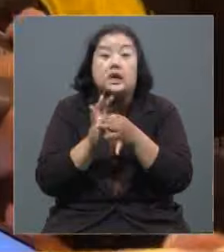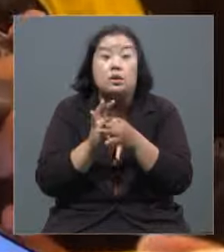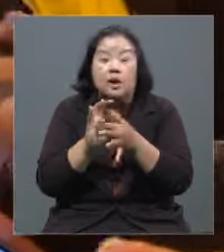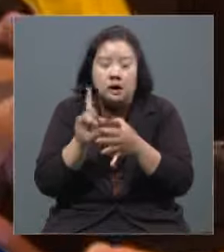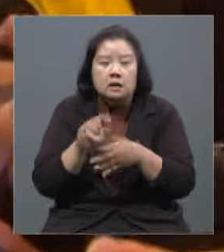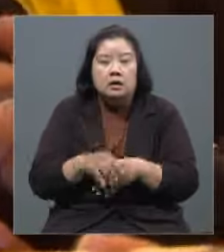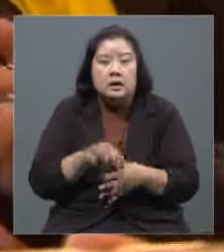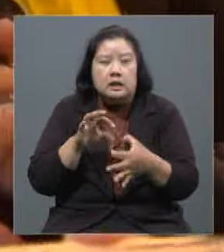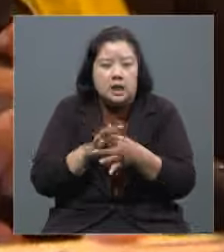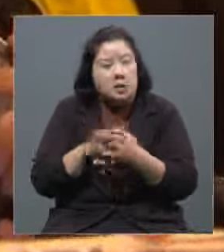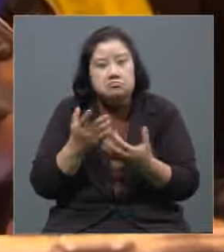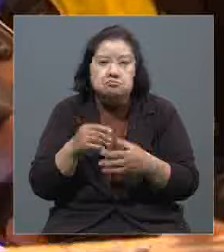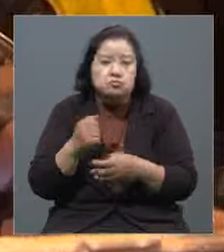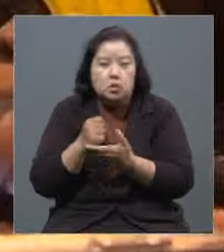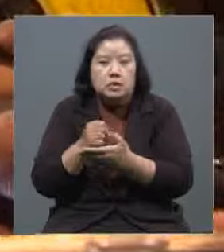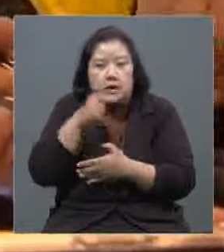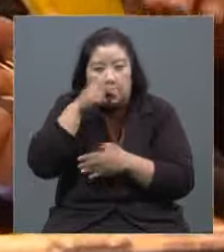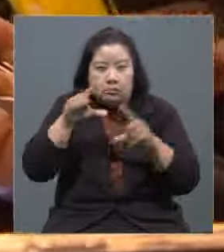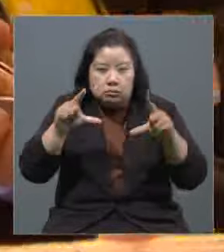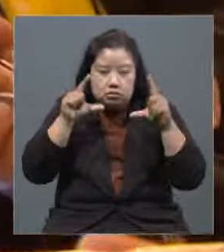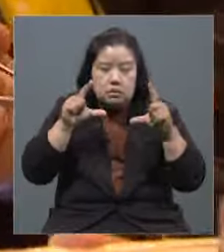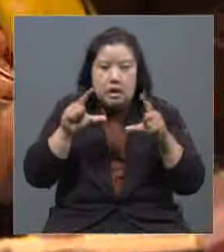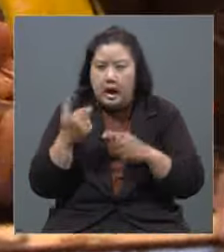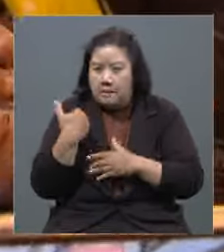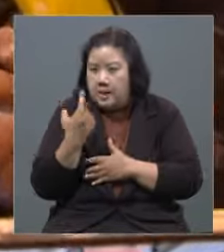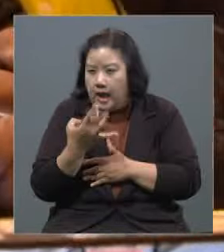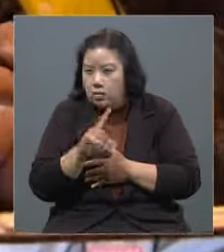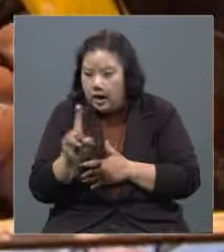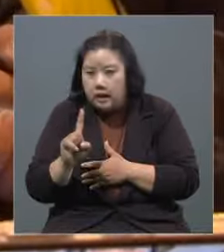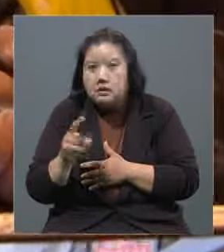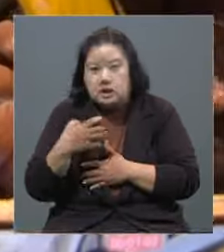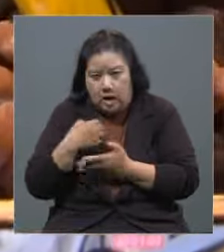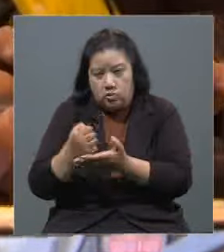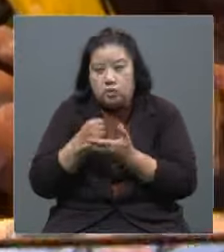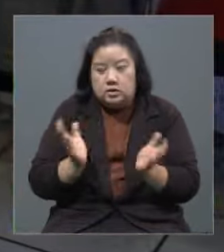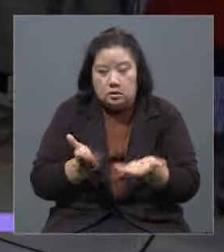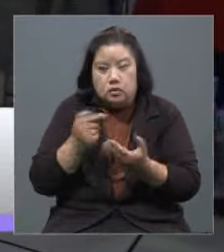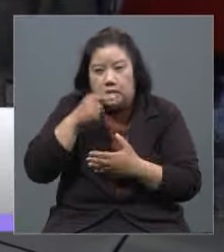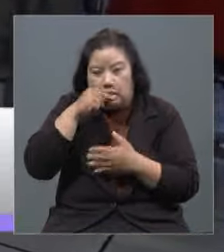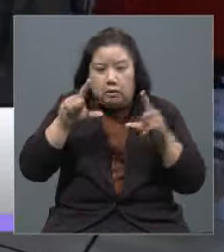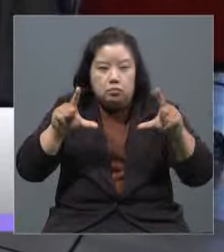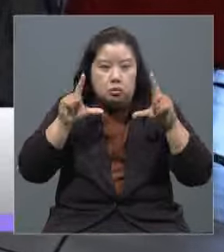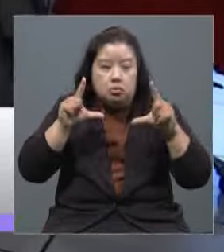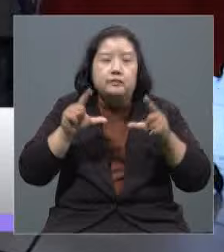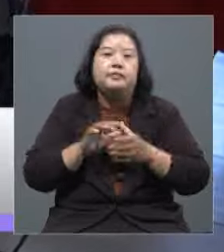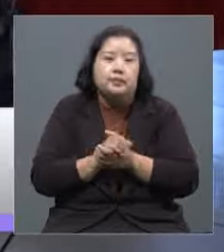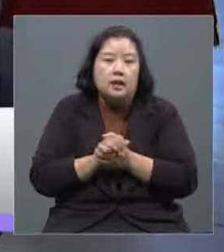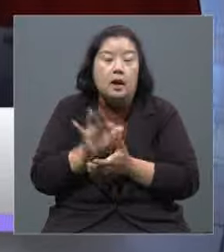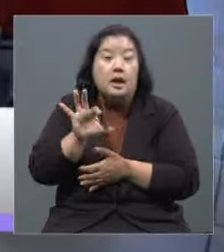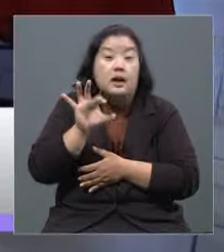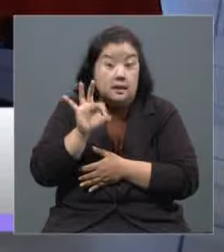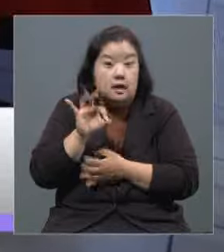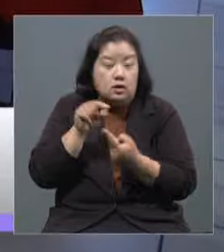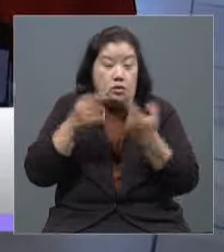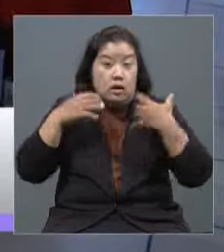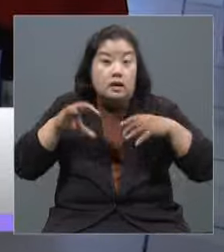ำทรัพยากรที่มีอยู่แล้วเนี่ยมาทำให้เกิดประโยชน์สูงสุดเพื่อรองรับการพัฒนาซอฟต์พาวเวอร์ของประเทศโดยจะใช้สถานีโทรทัศน์ที่รัฐบ